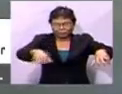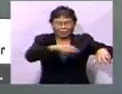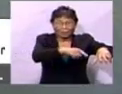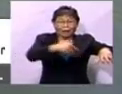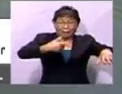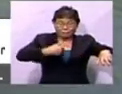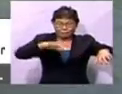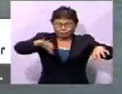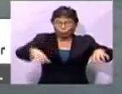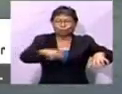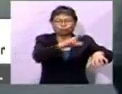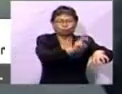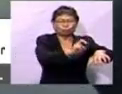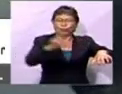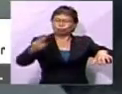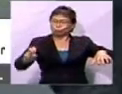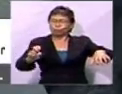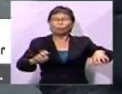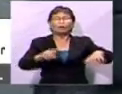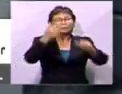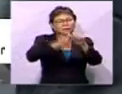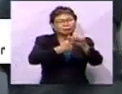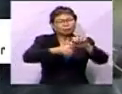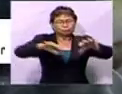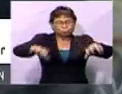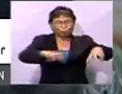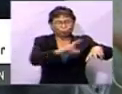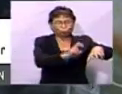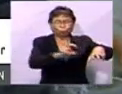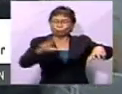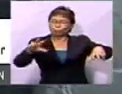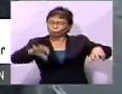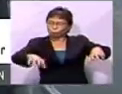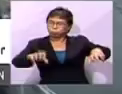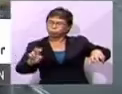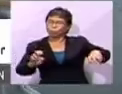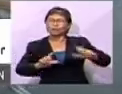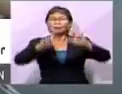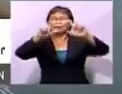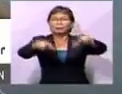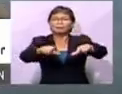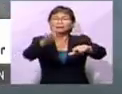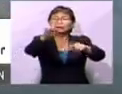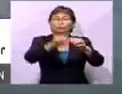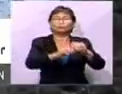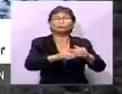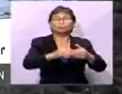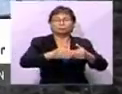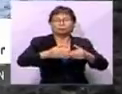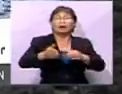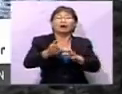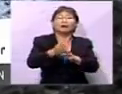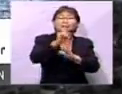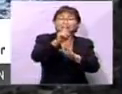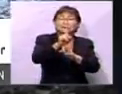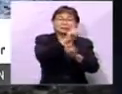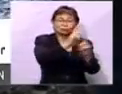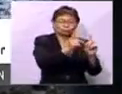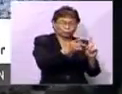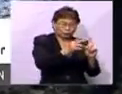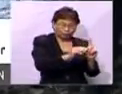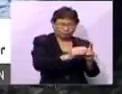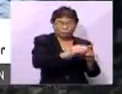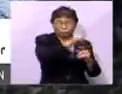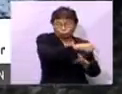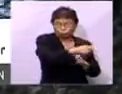terdiri daripada 20 orang bagi setiap satu kumpulan. Mereka ditempatkan 1 kilometer sebelah hulu dan satu